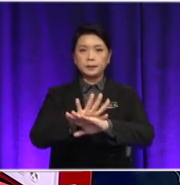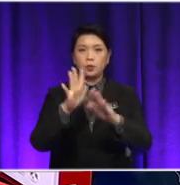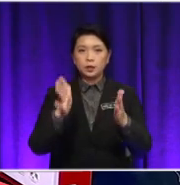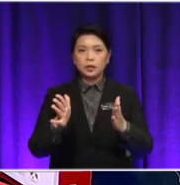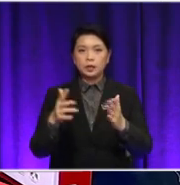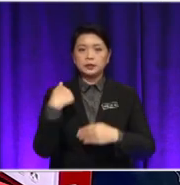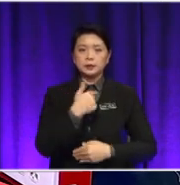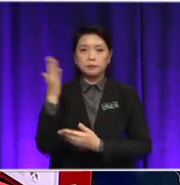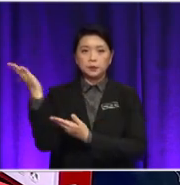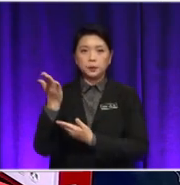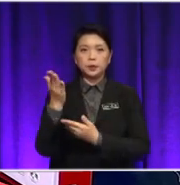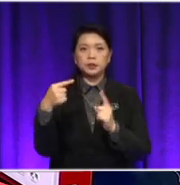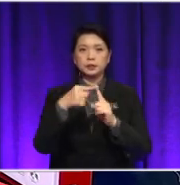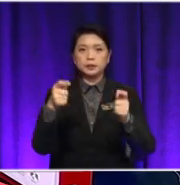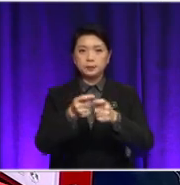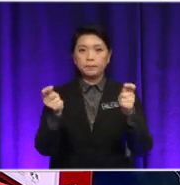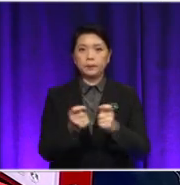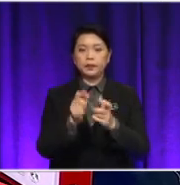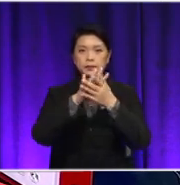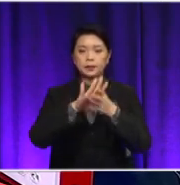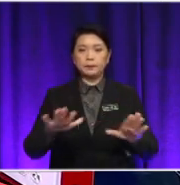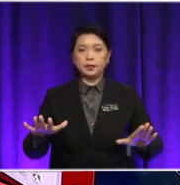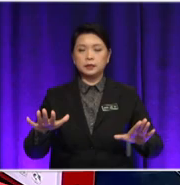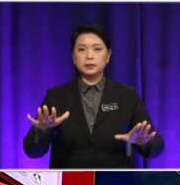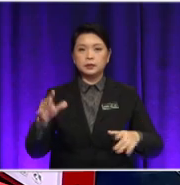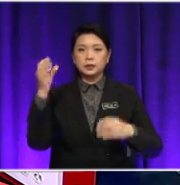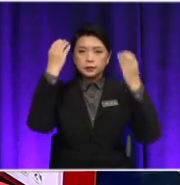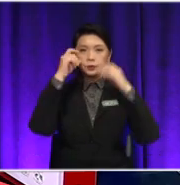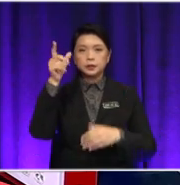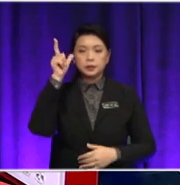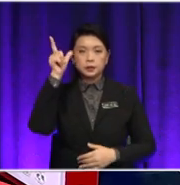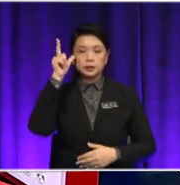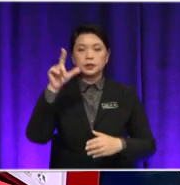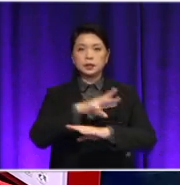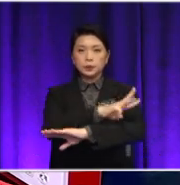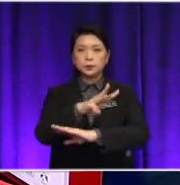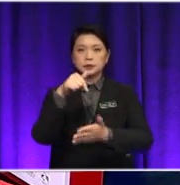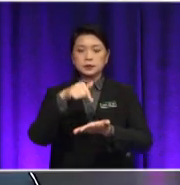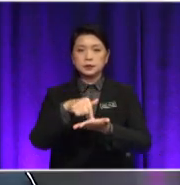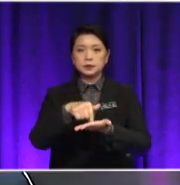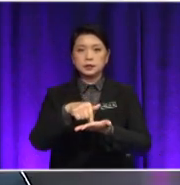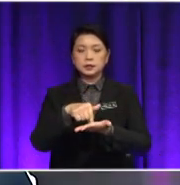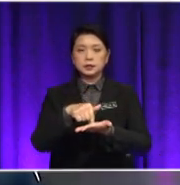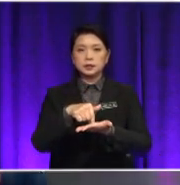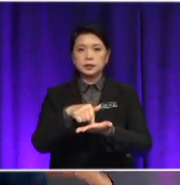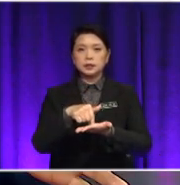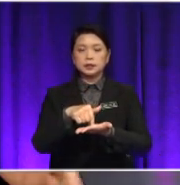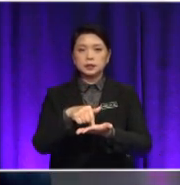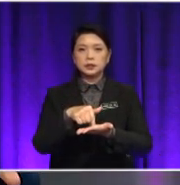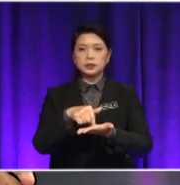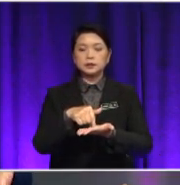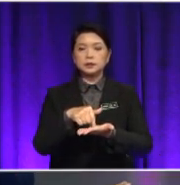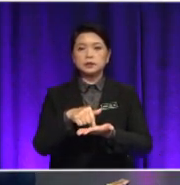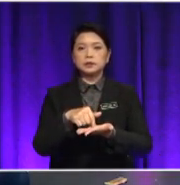Kita harus bawa dia ke tempat yang selamat. Okey, cikgu tengok kawasan sini dah tiada orang. Tadi dia main tadi ada ramai orang. Cikgu bawa dia ke tempat